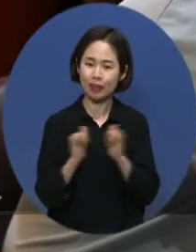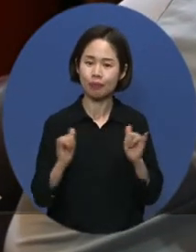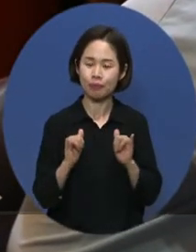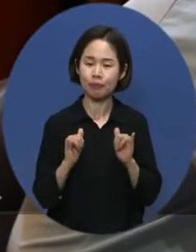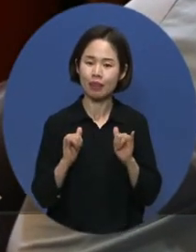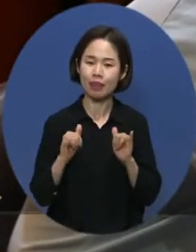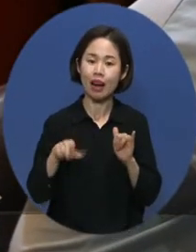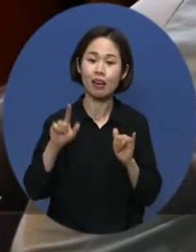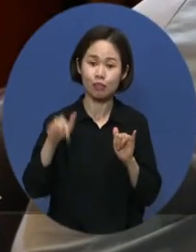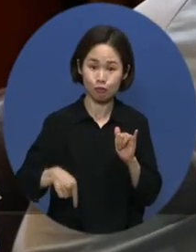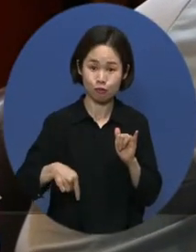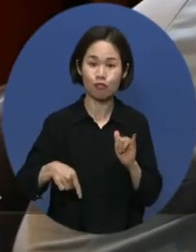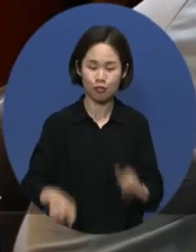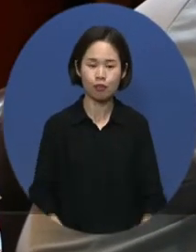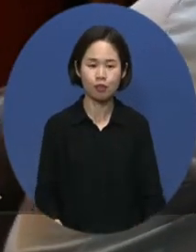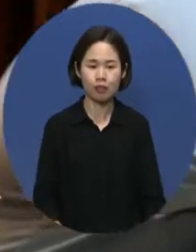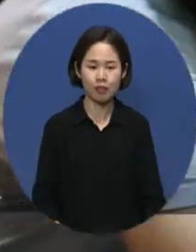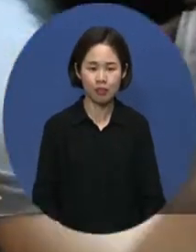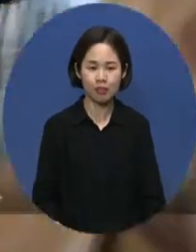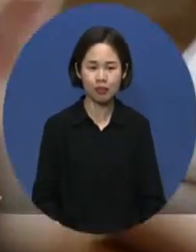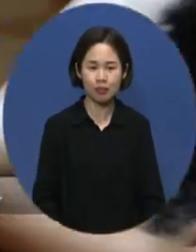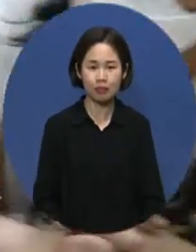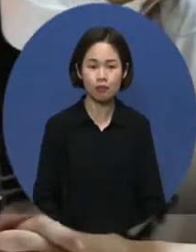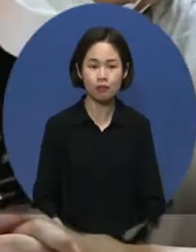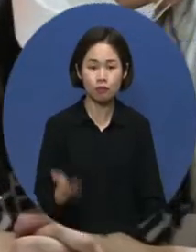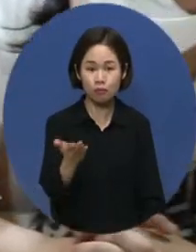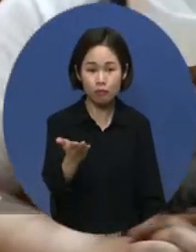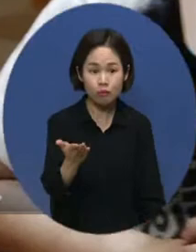가구. 문영은요?